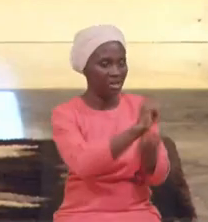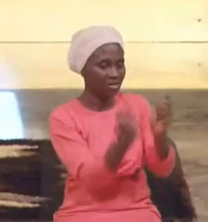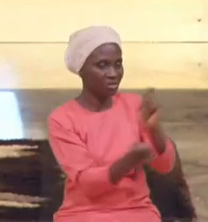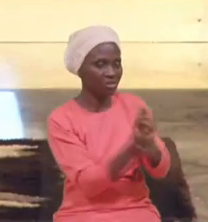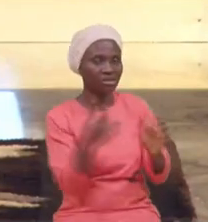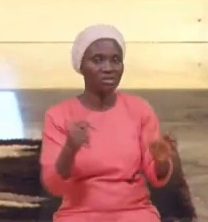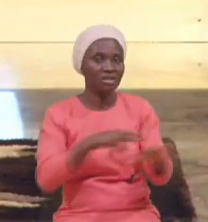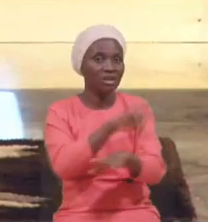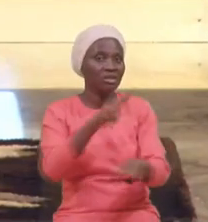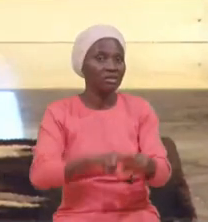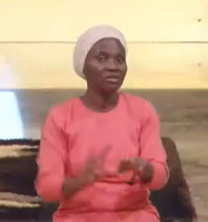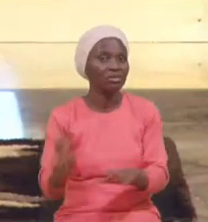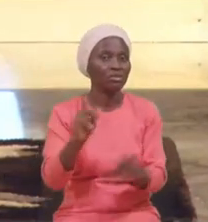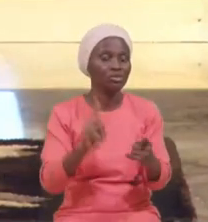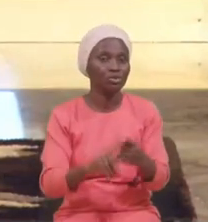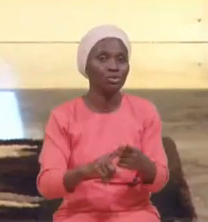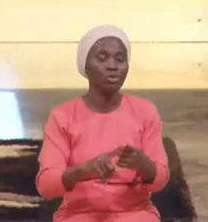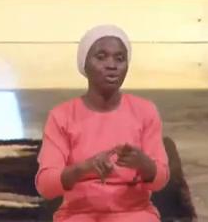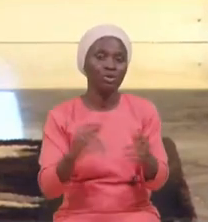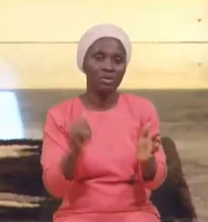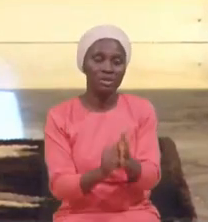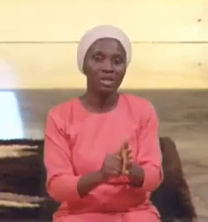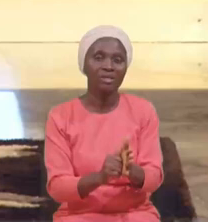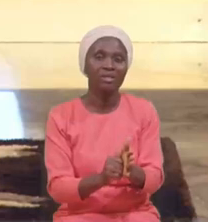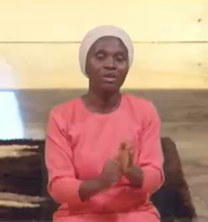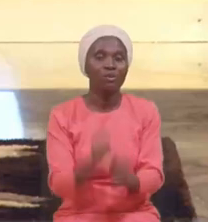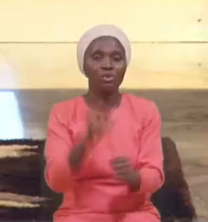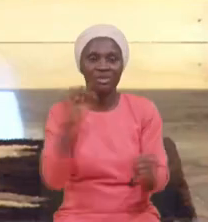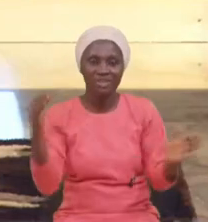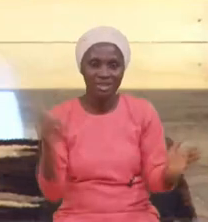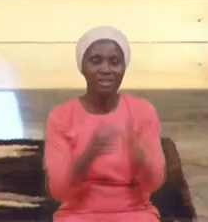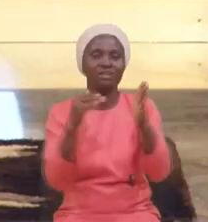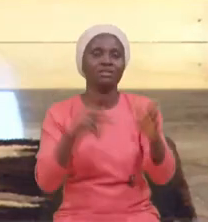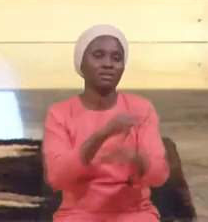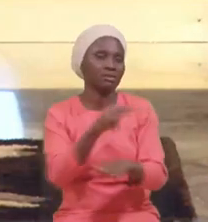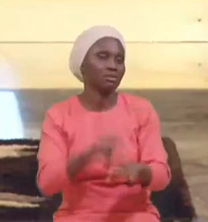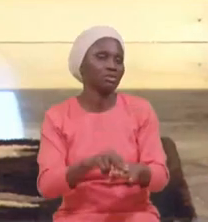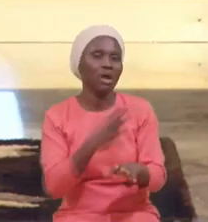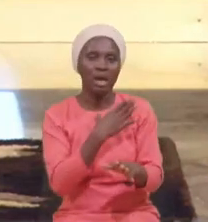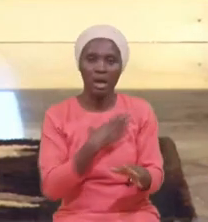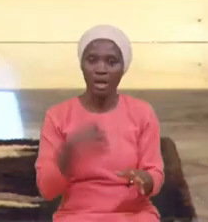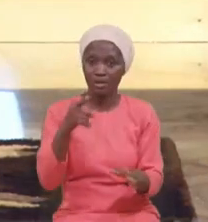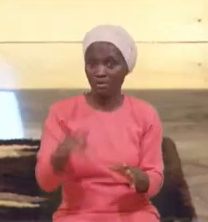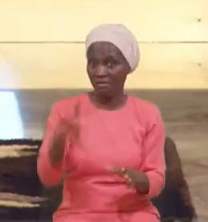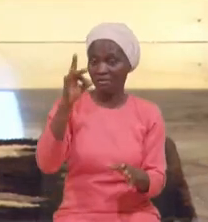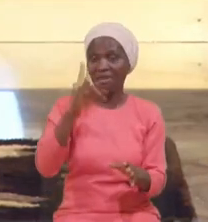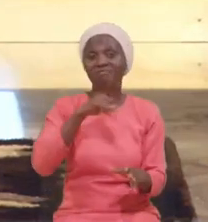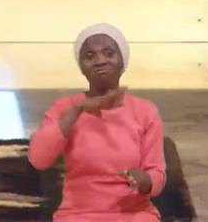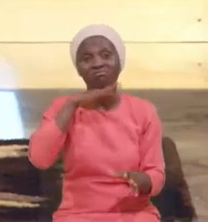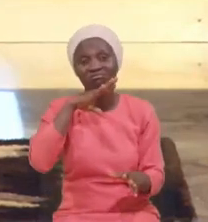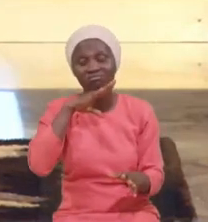femmes ont changé l'usage naturel en celui qui est contre nature. Et vous